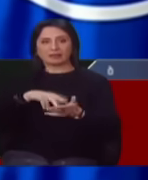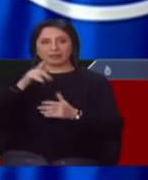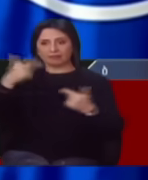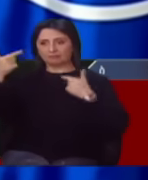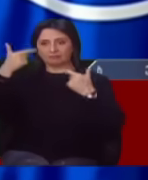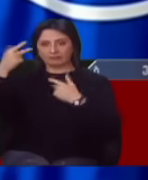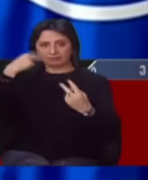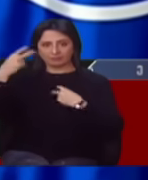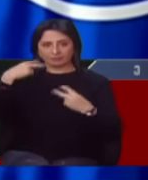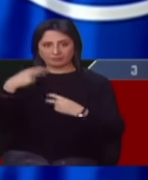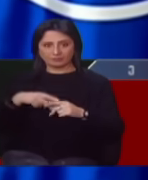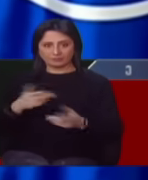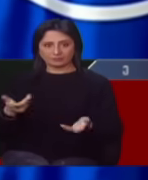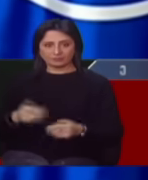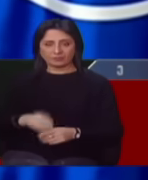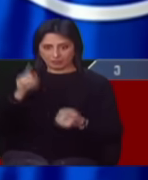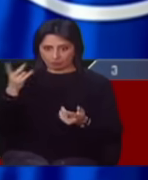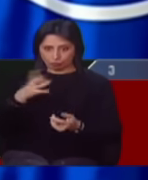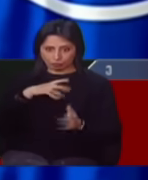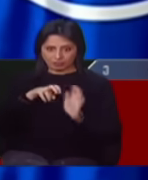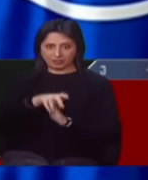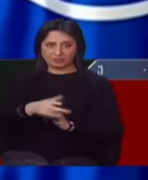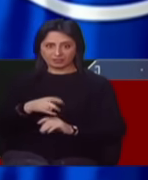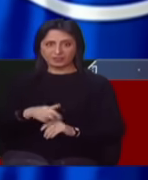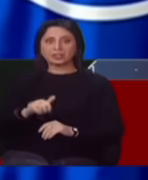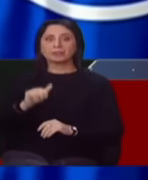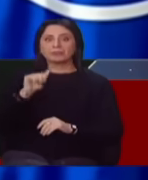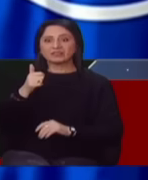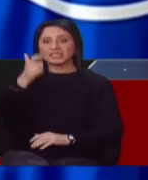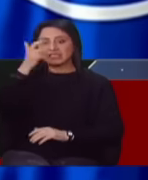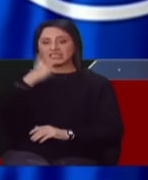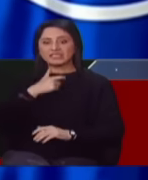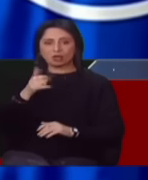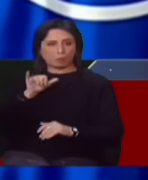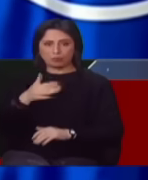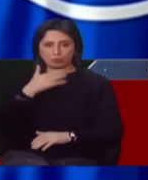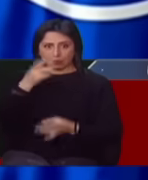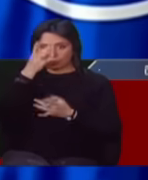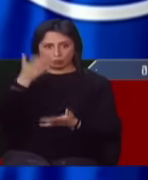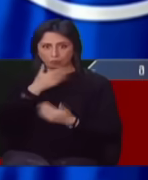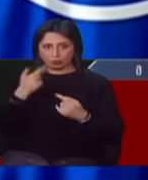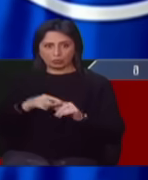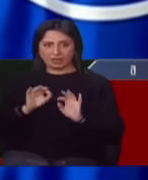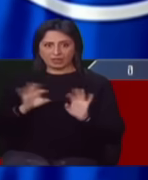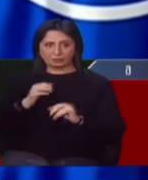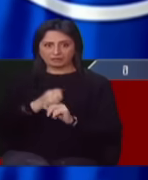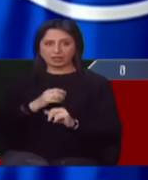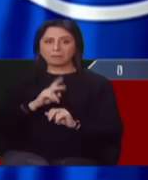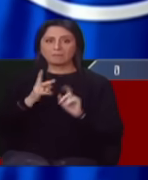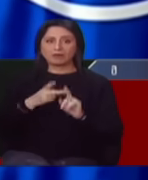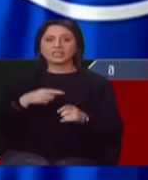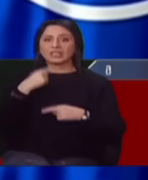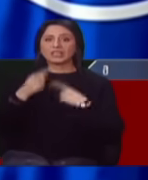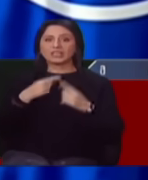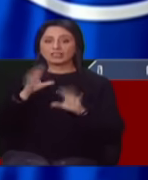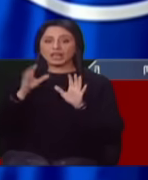წევრში. ფერება დაიცვან ჯერ ერთი ზრდილობის წესები, ზრდილობიანი განცხადებები აკეთონ და მეორეც